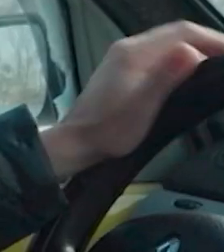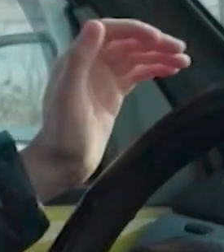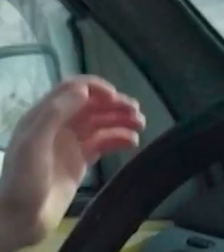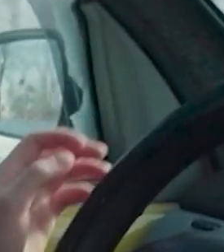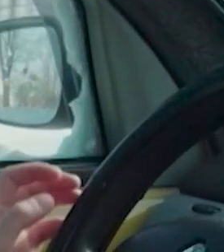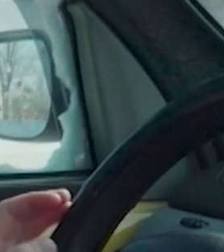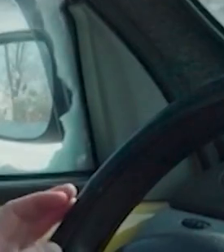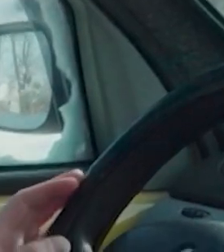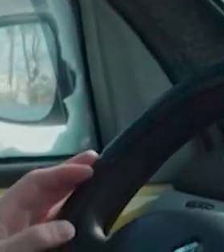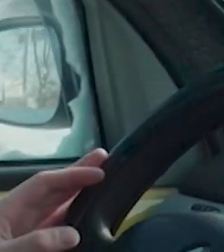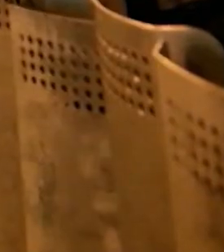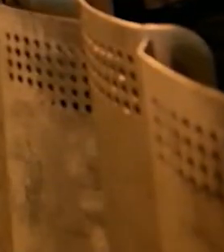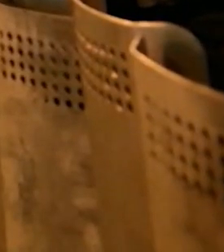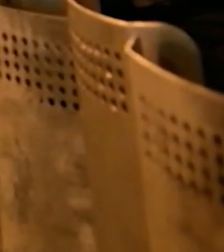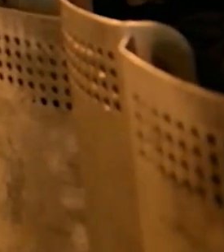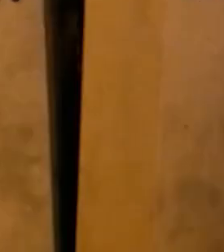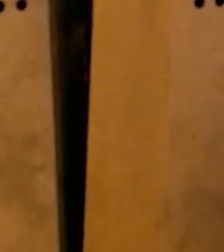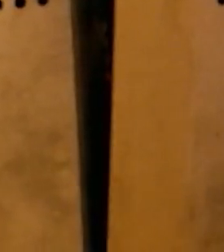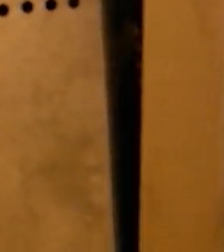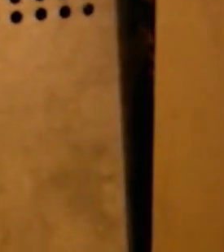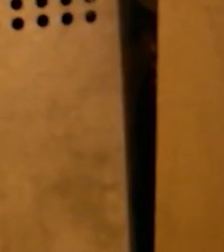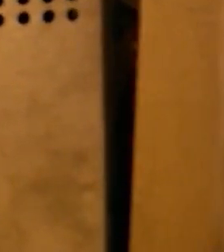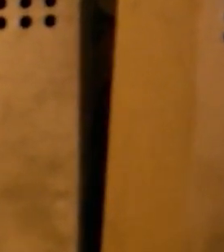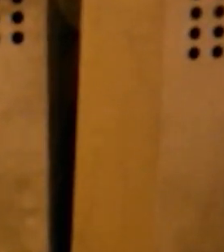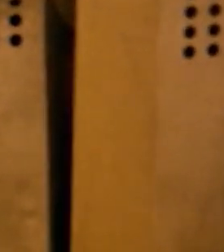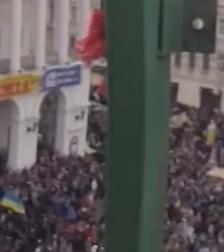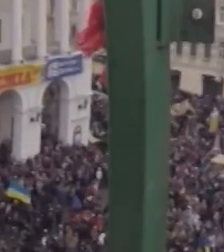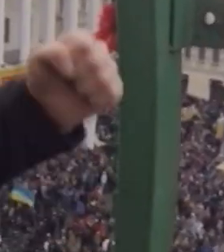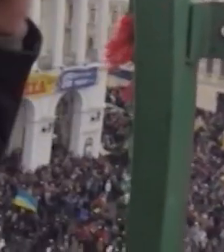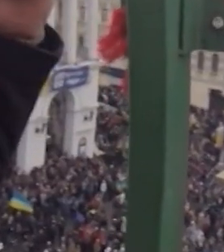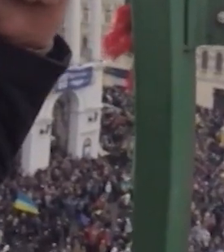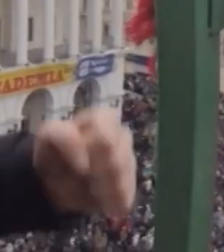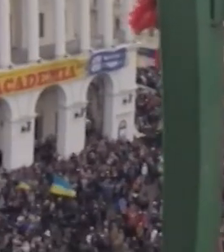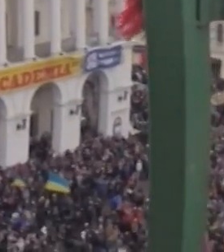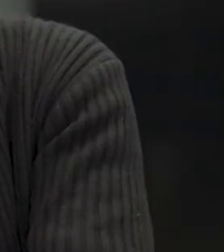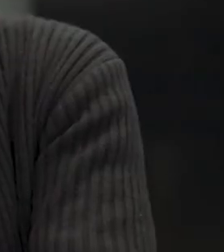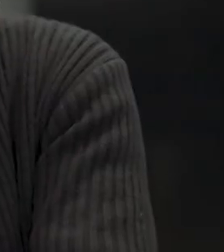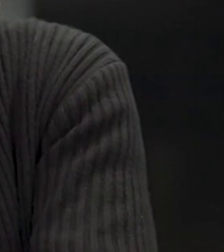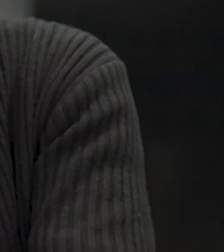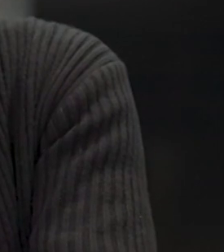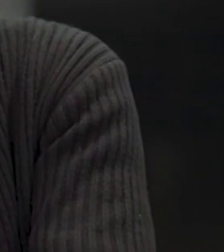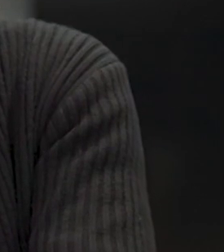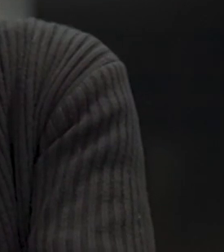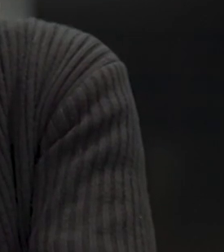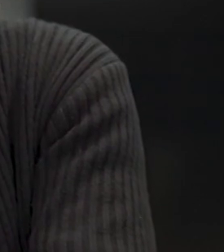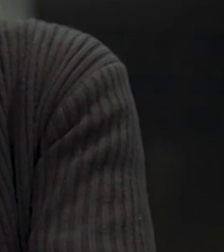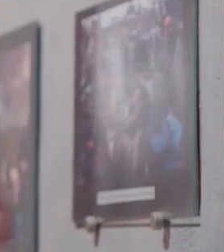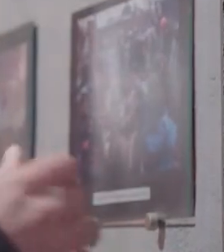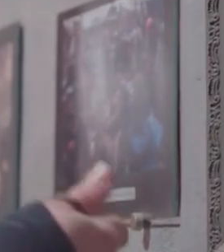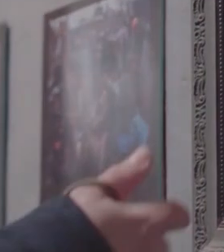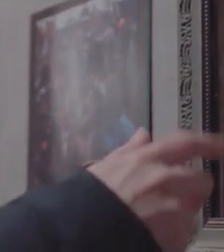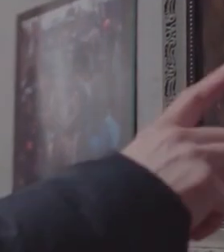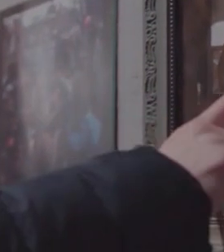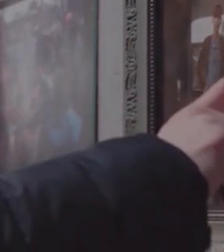постраждалих. Майдан був для мене двобоєм самим собою. Це не було даремно, це точно.